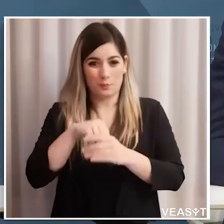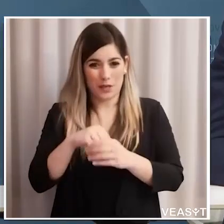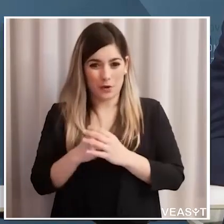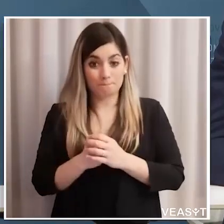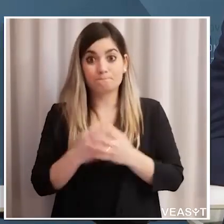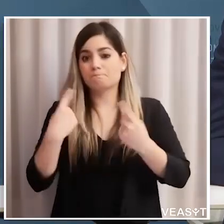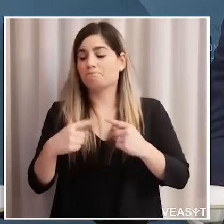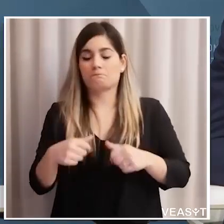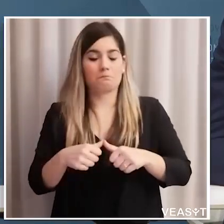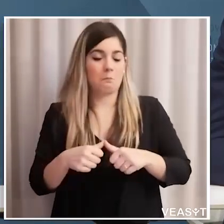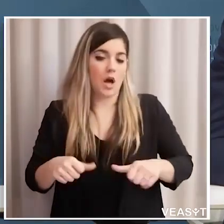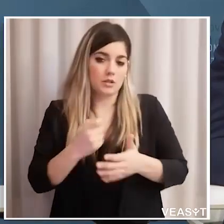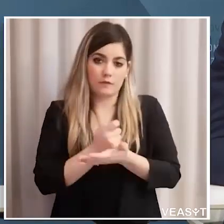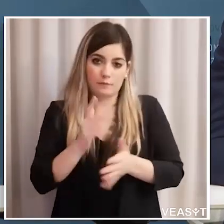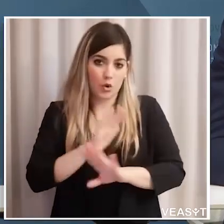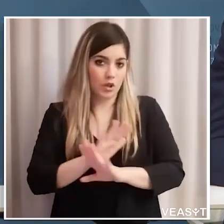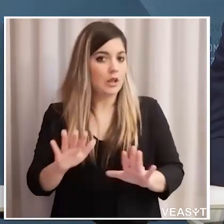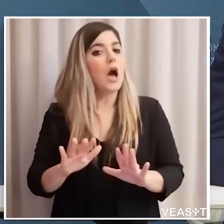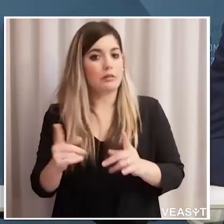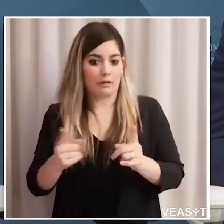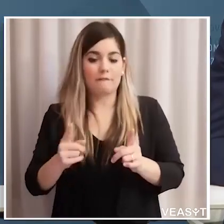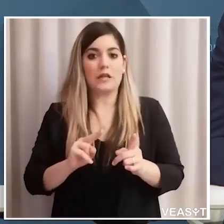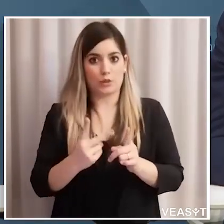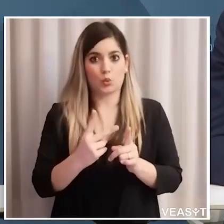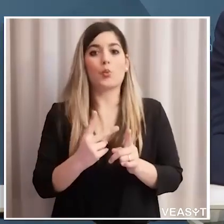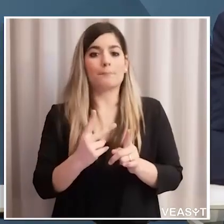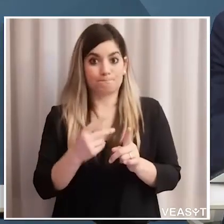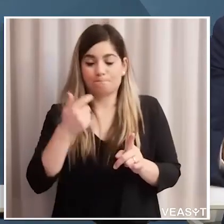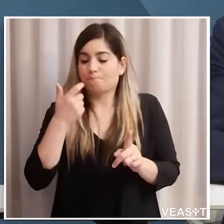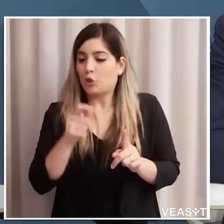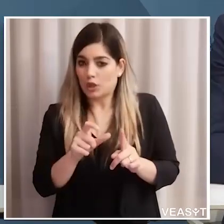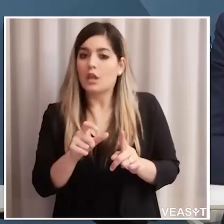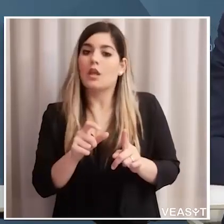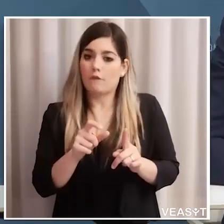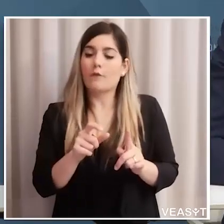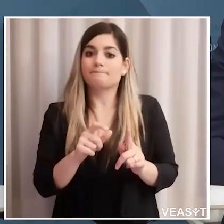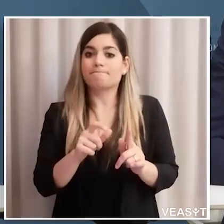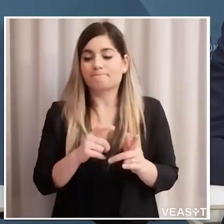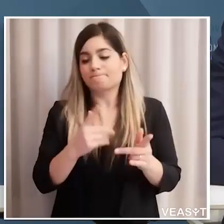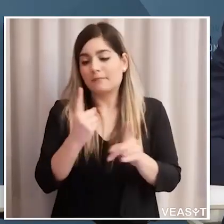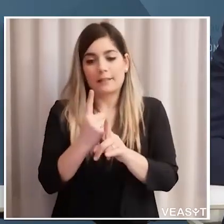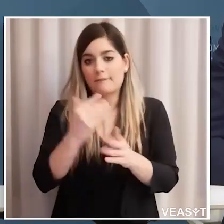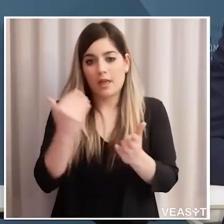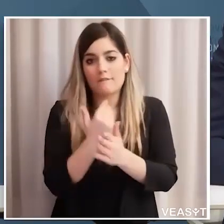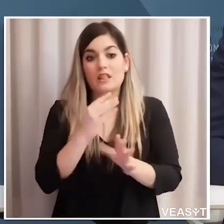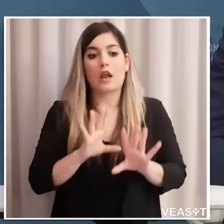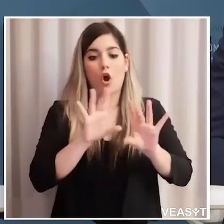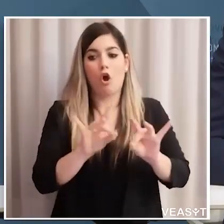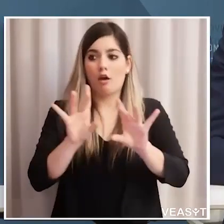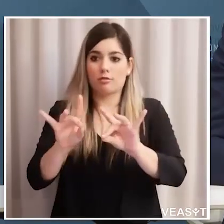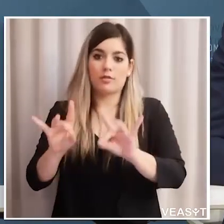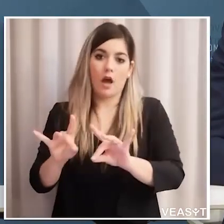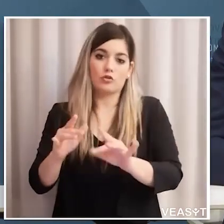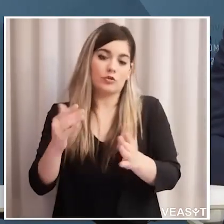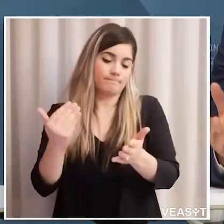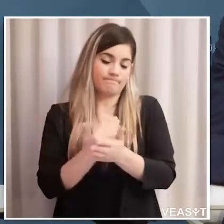è fondamentale in questa fase, proprio per evitare ulteriori contagi.